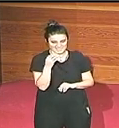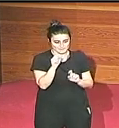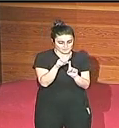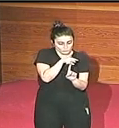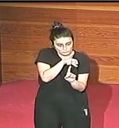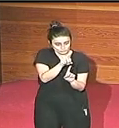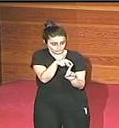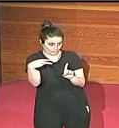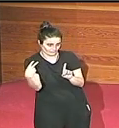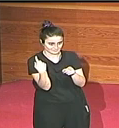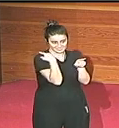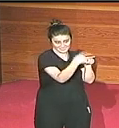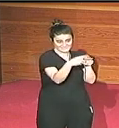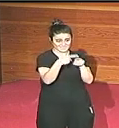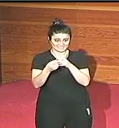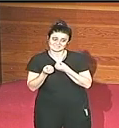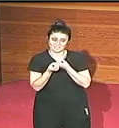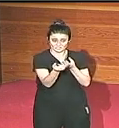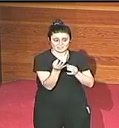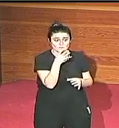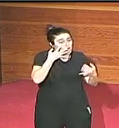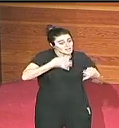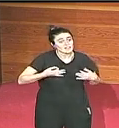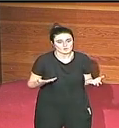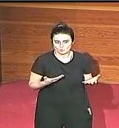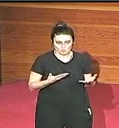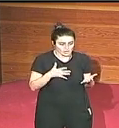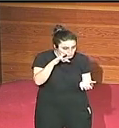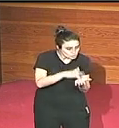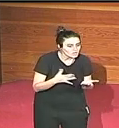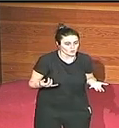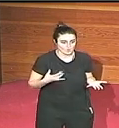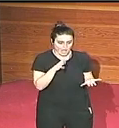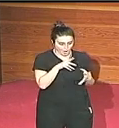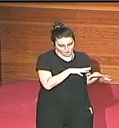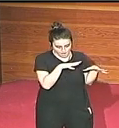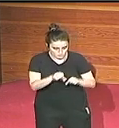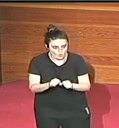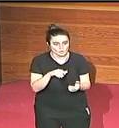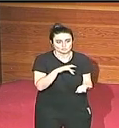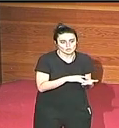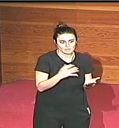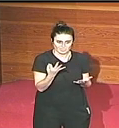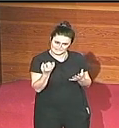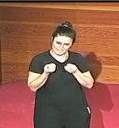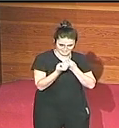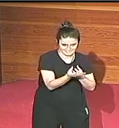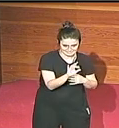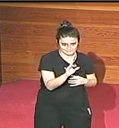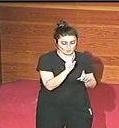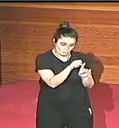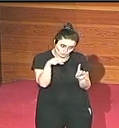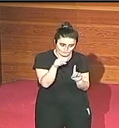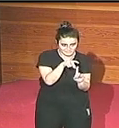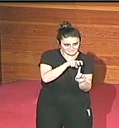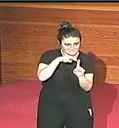dago errealitatea, ez? Eta errealitatea da, dagoena, gertatzen ari dena, inbazio bat dago, oza, hori kontatu behar dago, baina ikuspegi ezberdinak eman